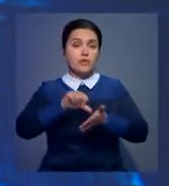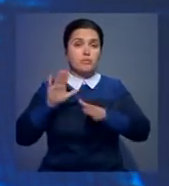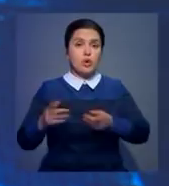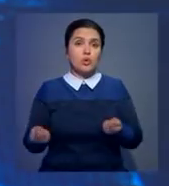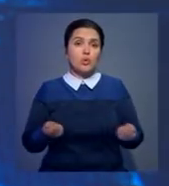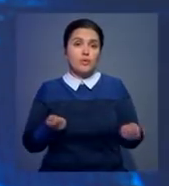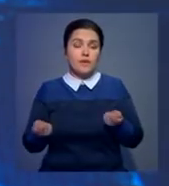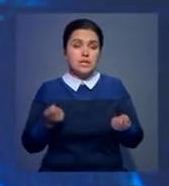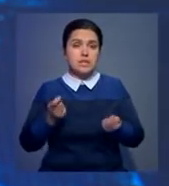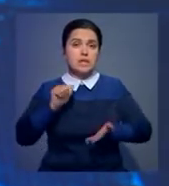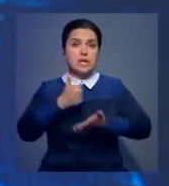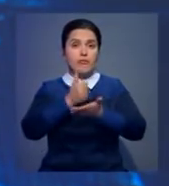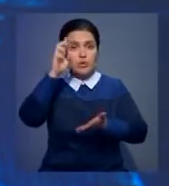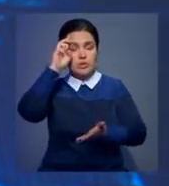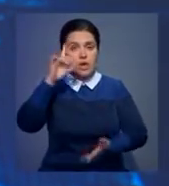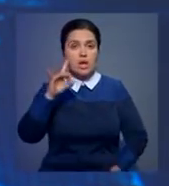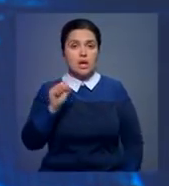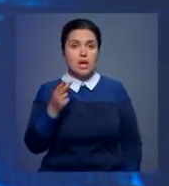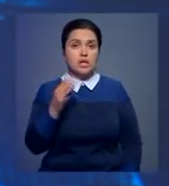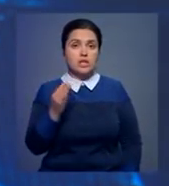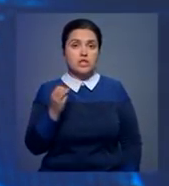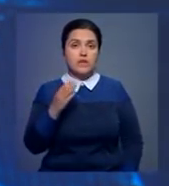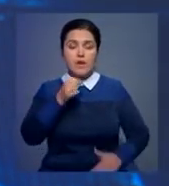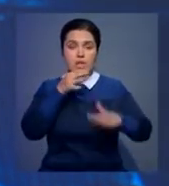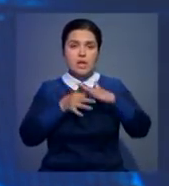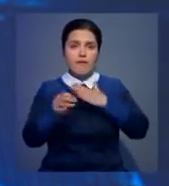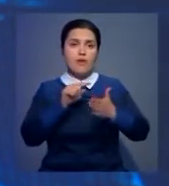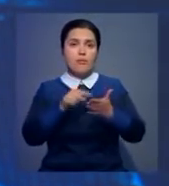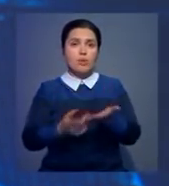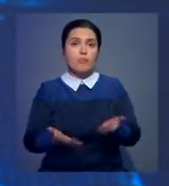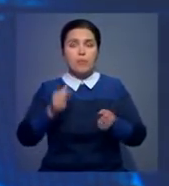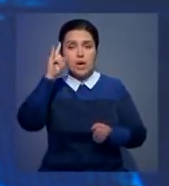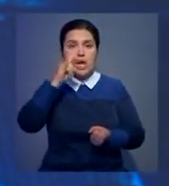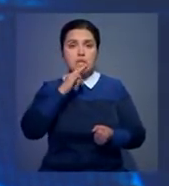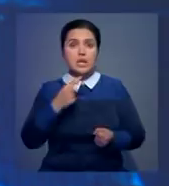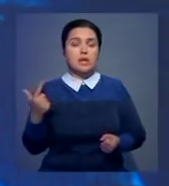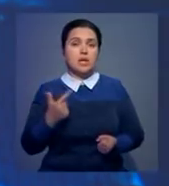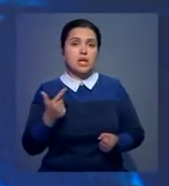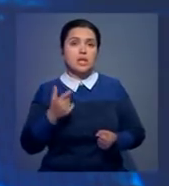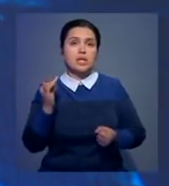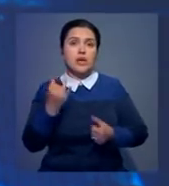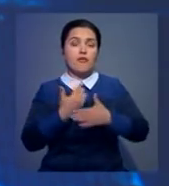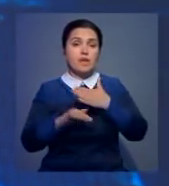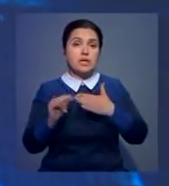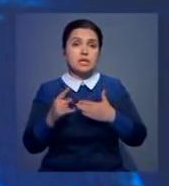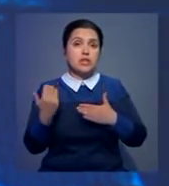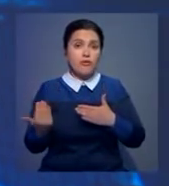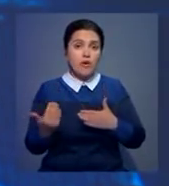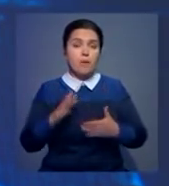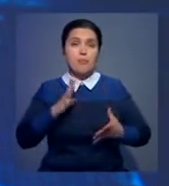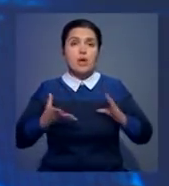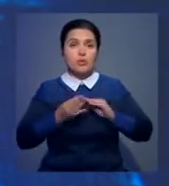руководителя администрации президента. Алия Ракишева доложила о вопросах приема казахстанского гражданства и выхода из него. По итогам